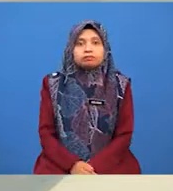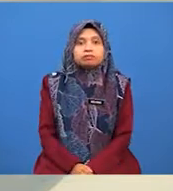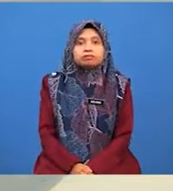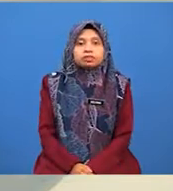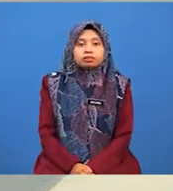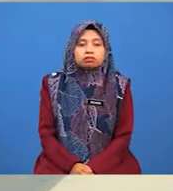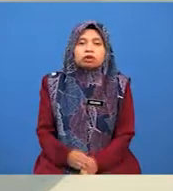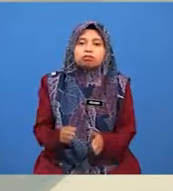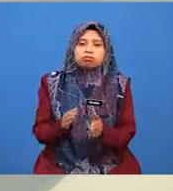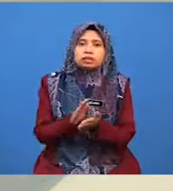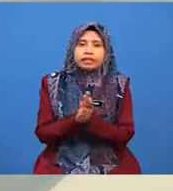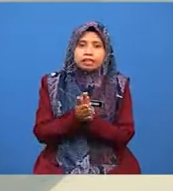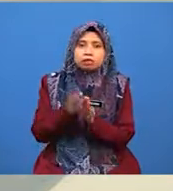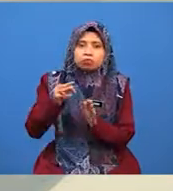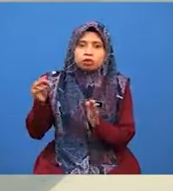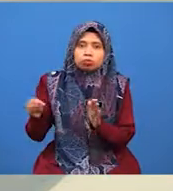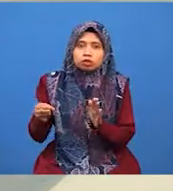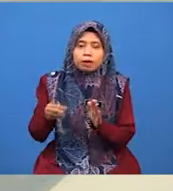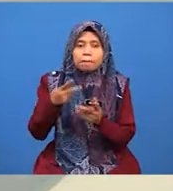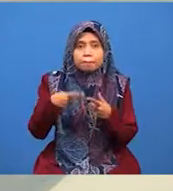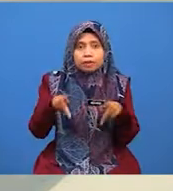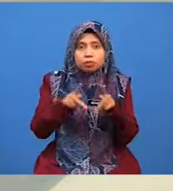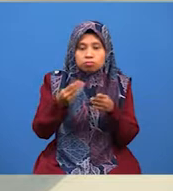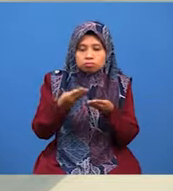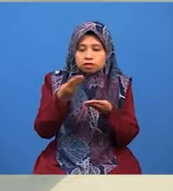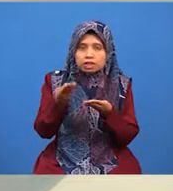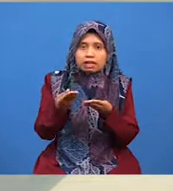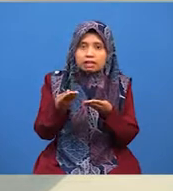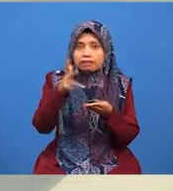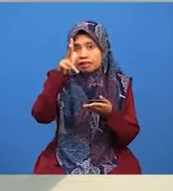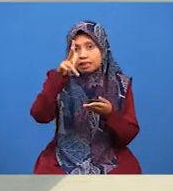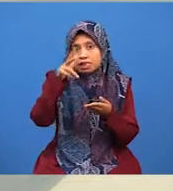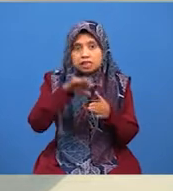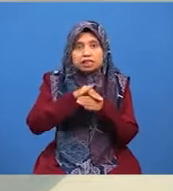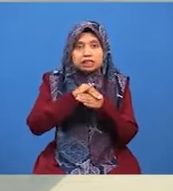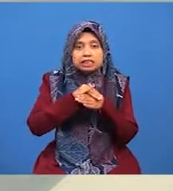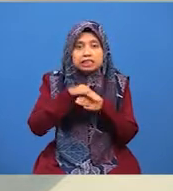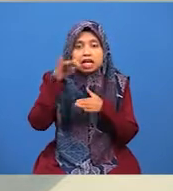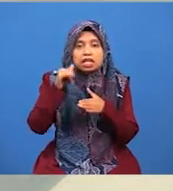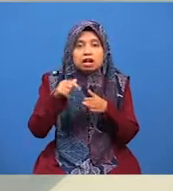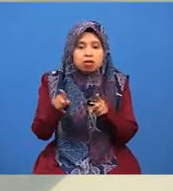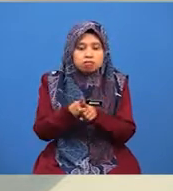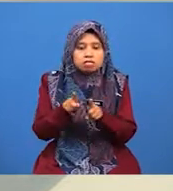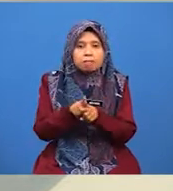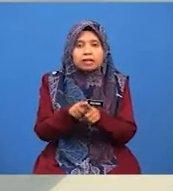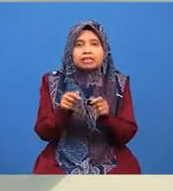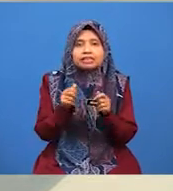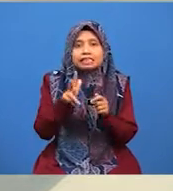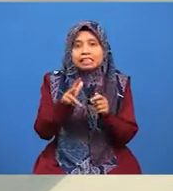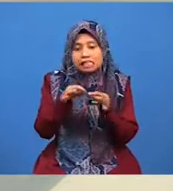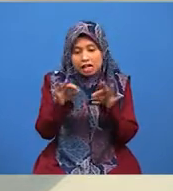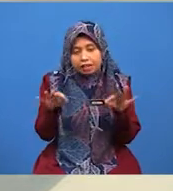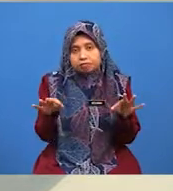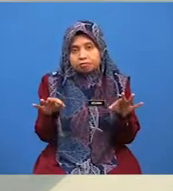markah. Justru, murid-murid perlu memberikan 3 isi yang bersamaan